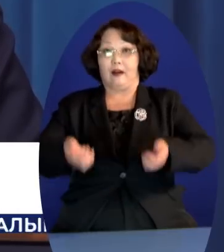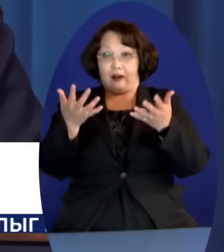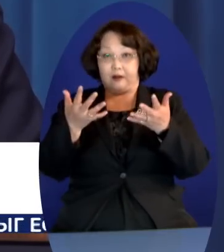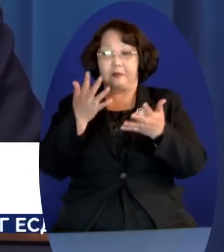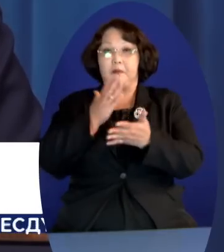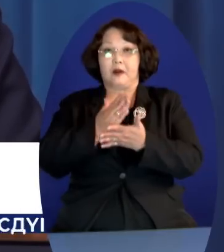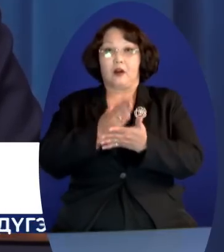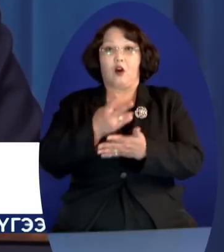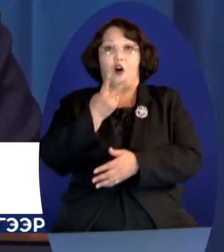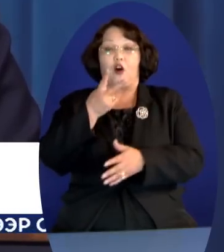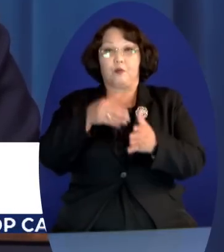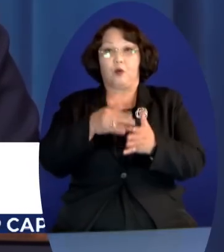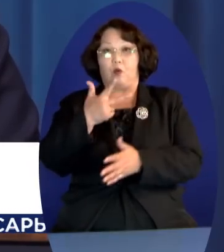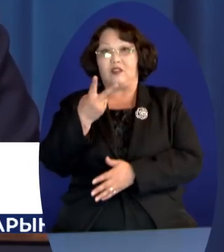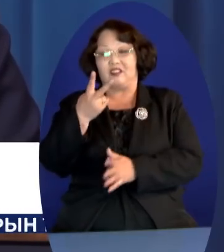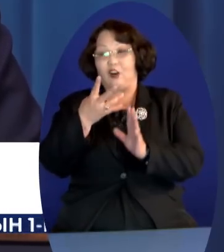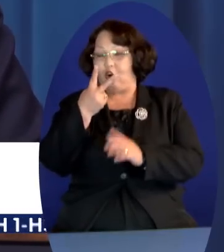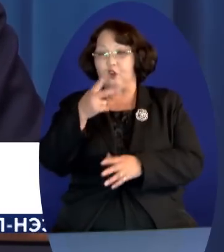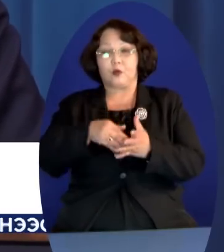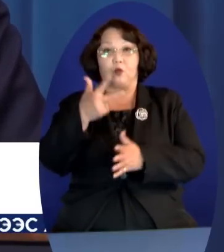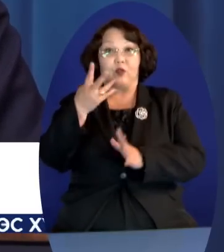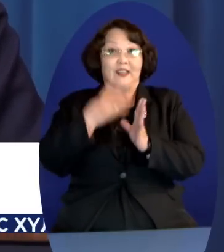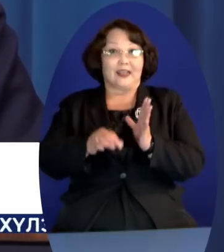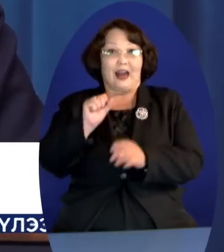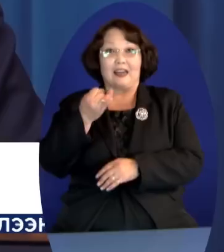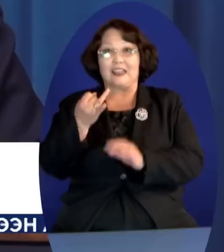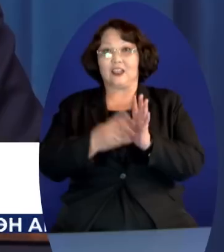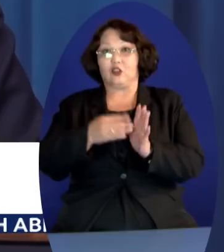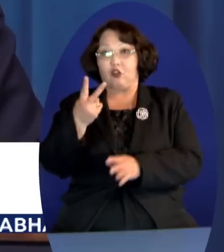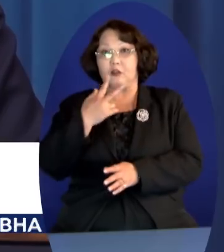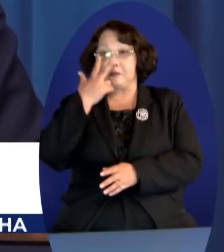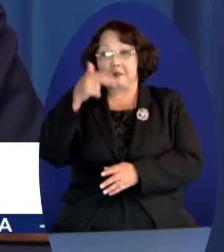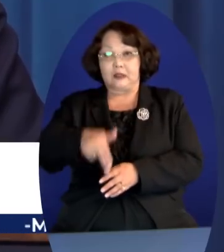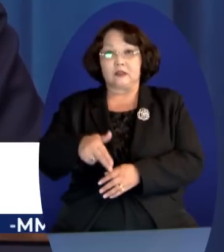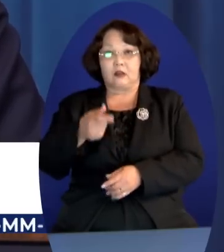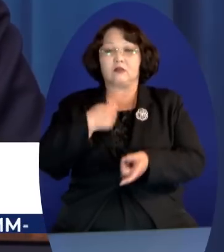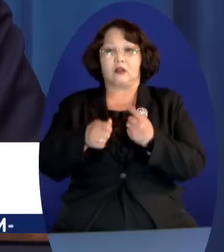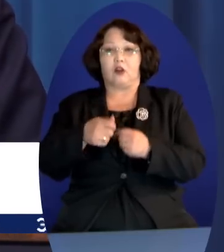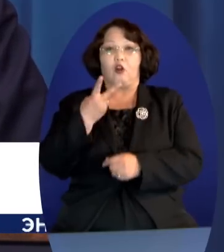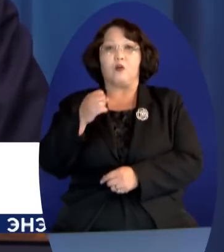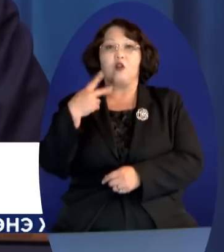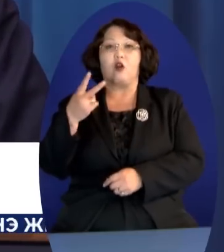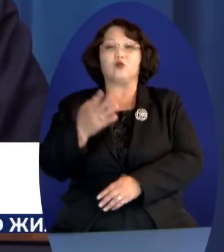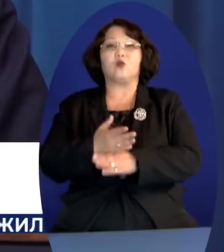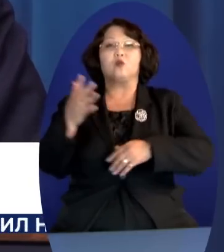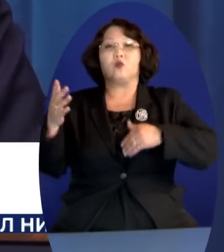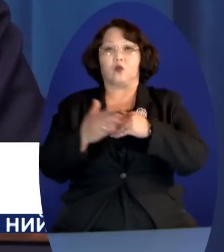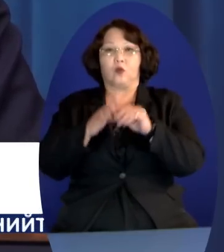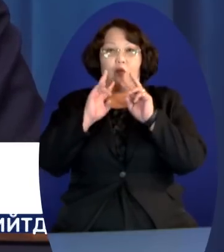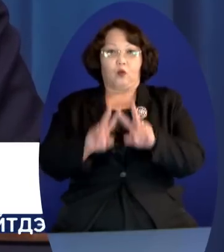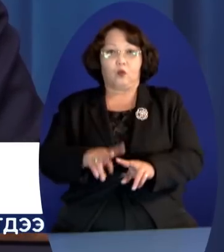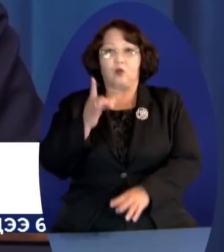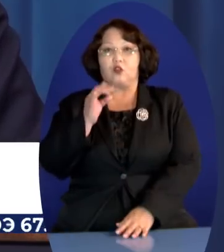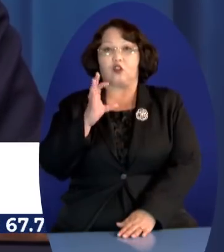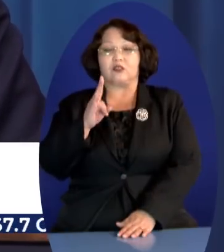За, 2390 төгрөгөөр АИ-92 бензиныг онд дуустал борлуулах энэ шийдвэр бол одоо энэ хилцлийг бол Роснефть